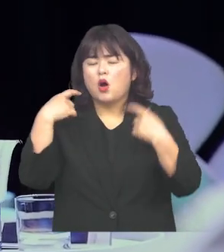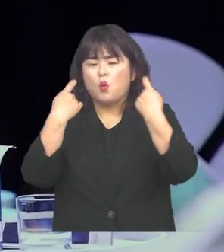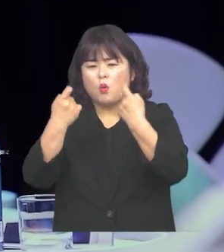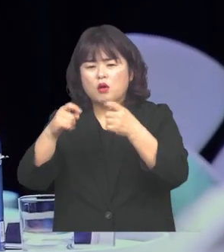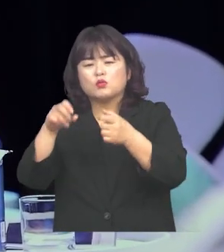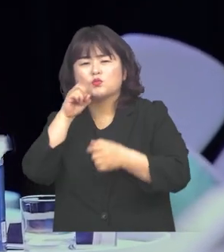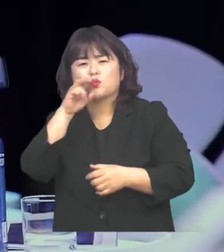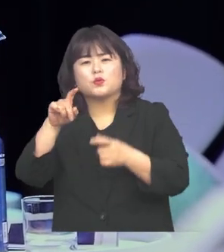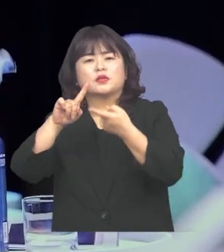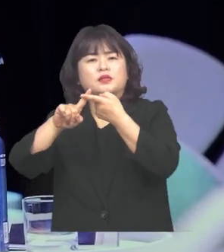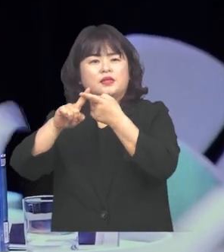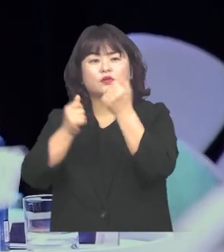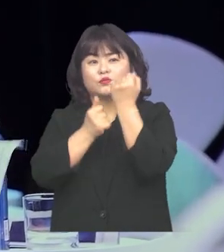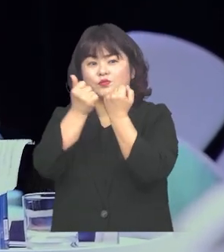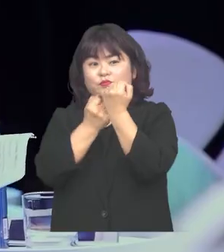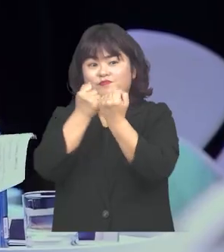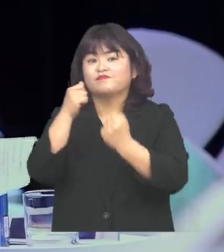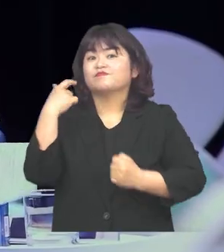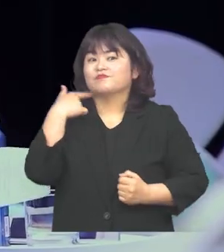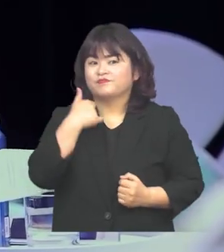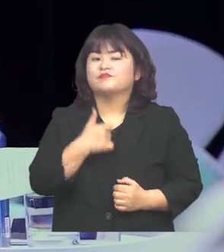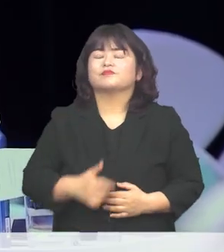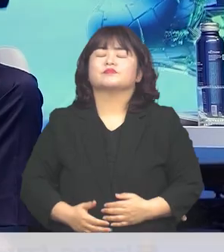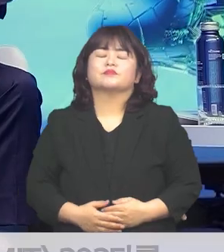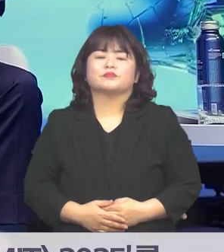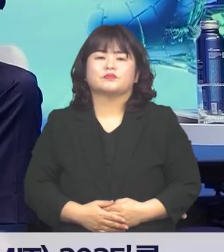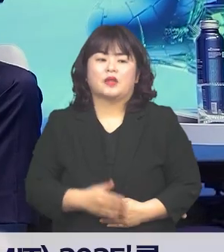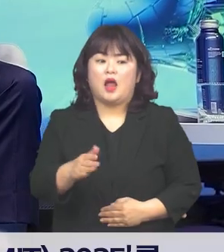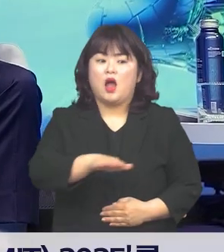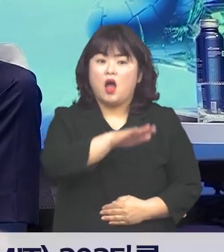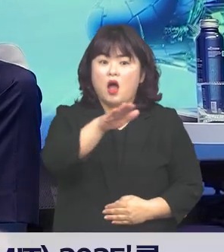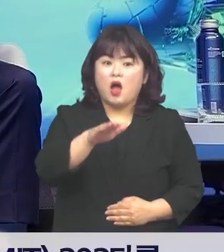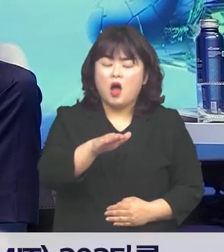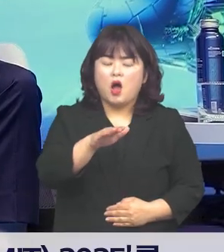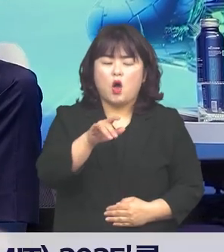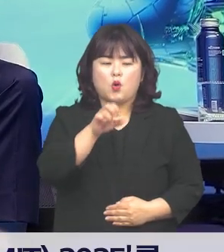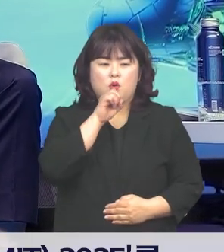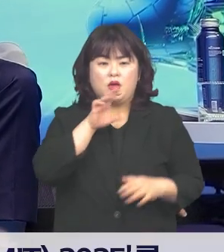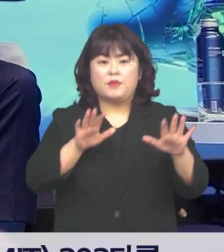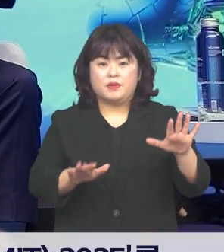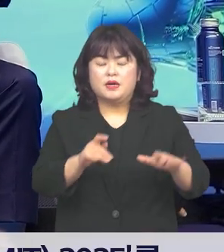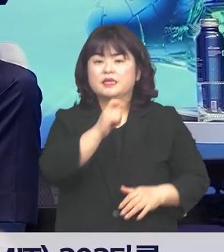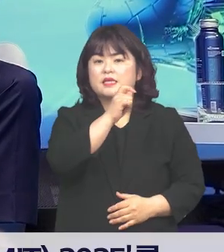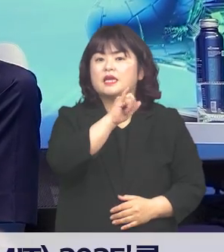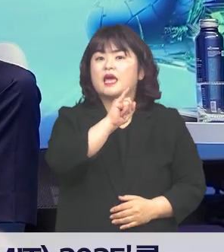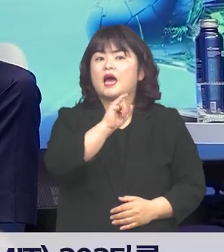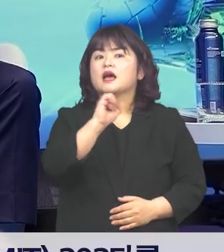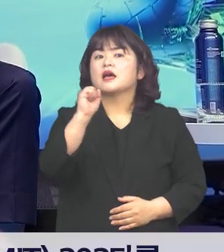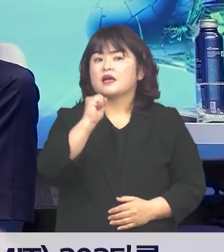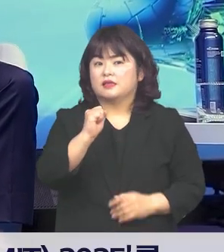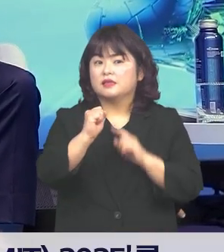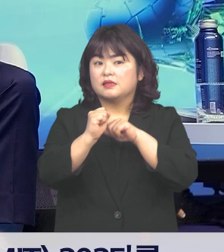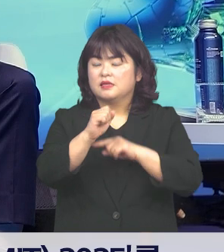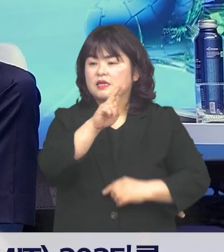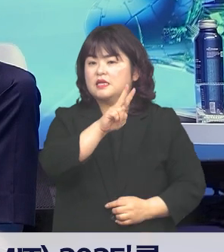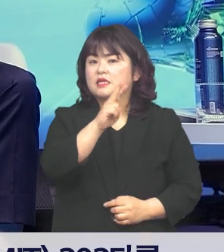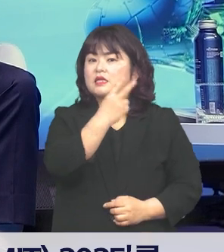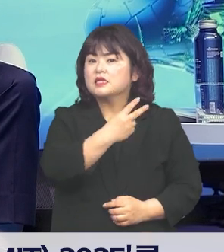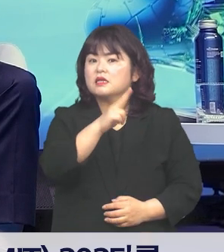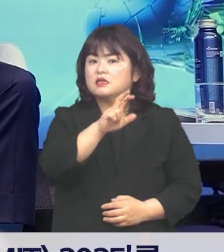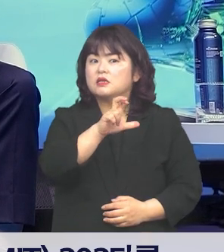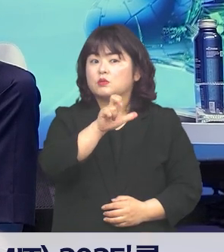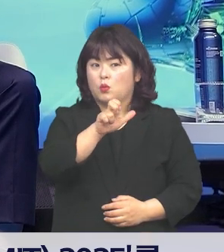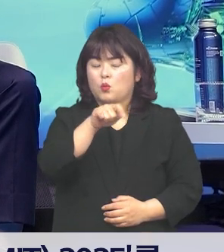자원에 대해 소개하는 시간을 가졌습니다. 여러분들이 이번 TIS 2025를